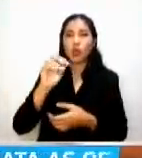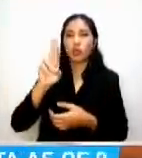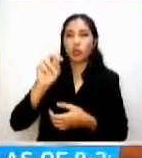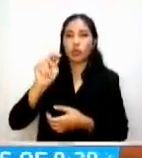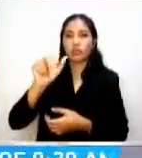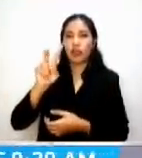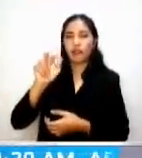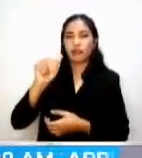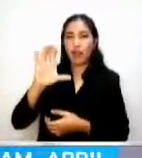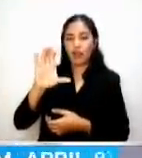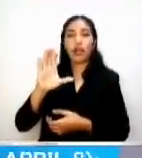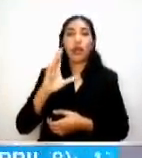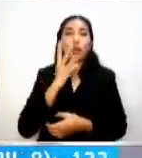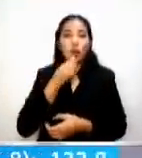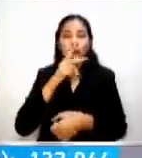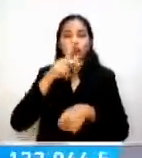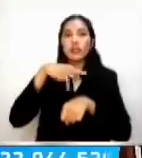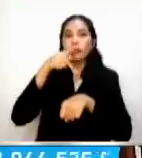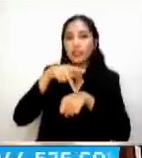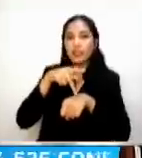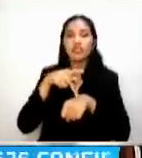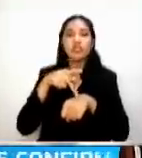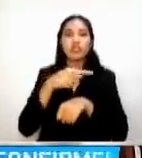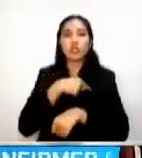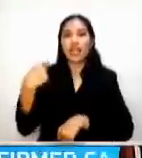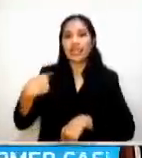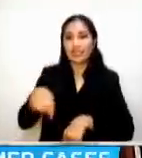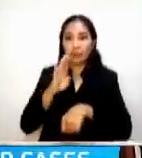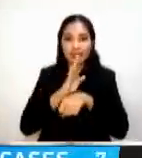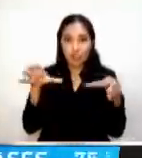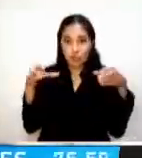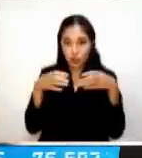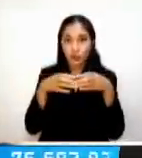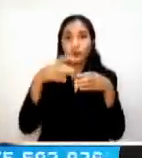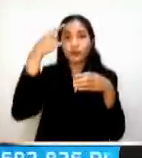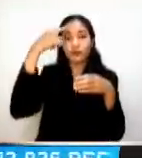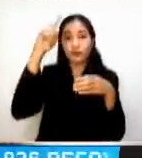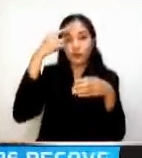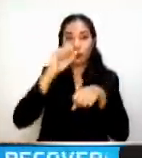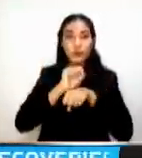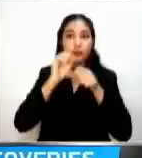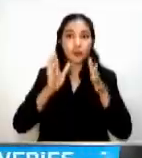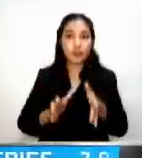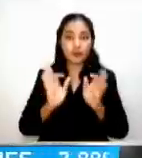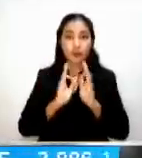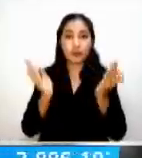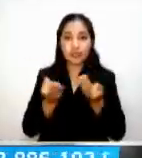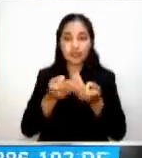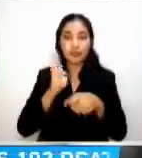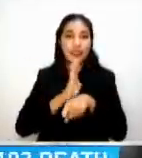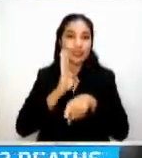Filipino-Chinese Chambers of Commerce and Industry Incorporated para ito sa mga empleyado at pamilya ng mga negosyanteng Chinoy. Sabi